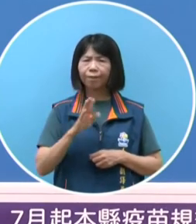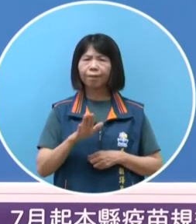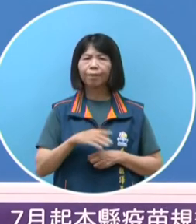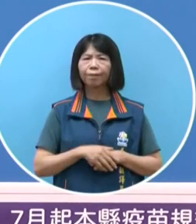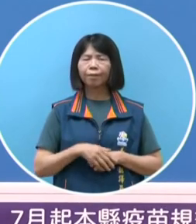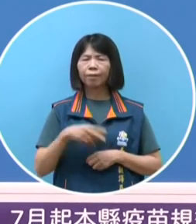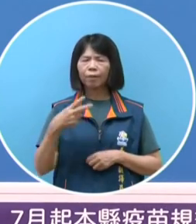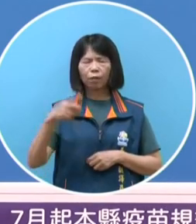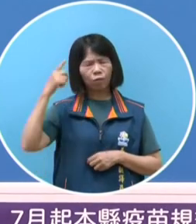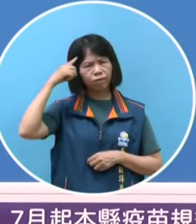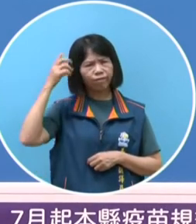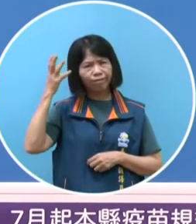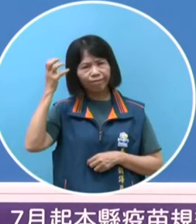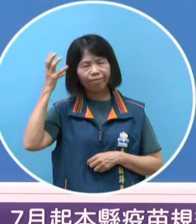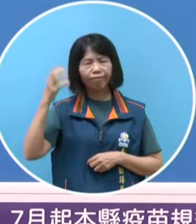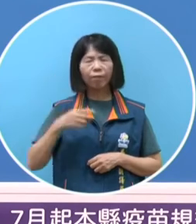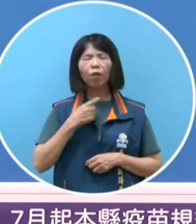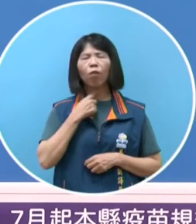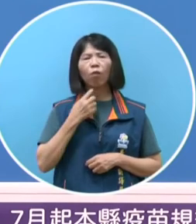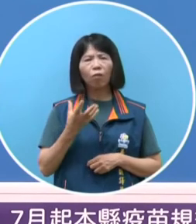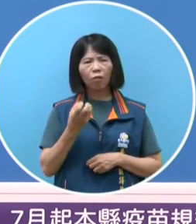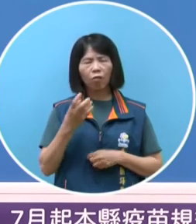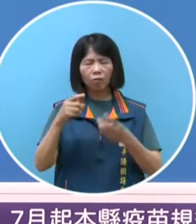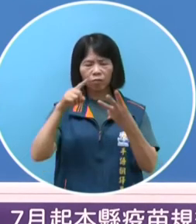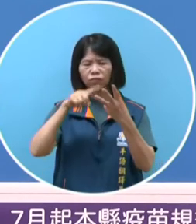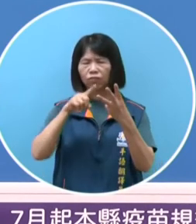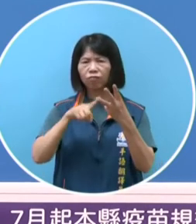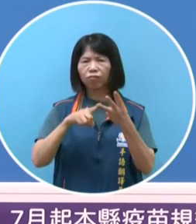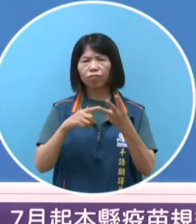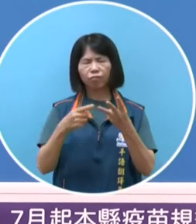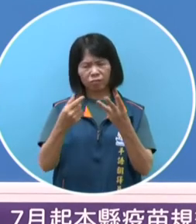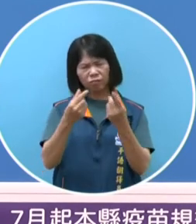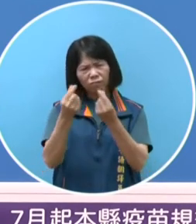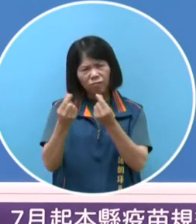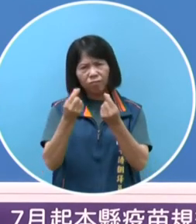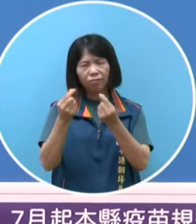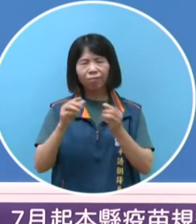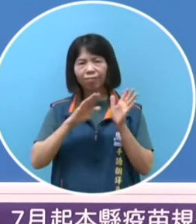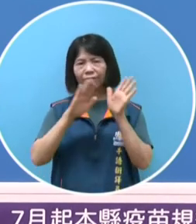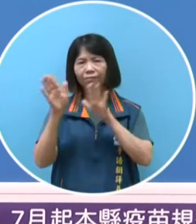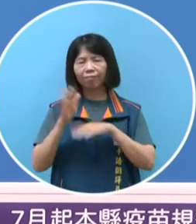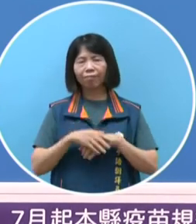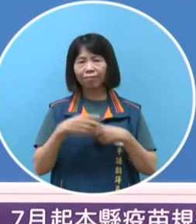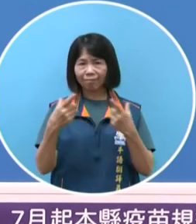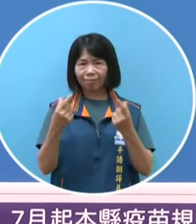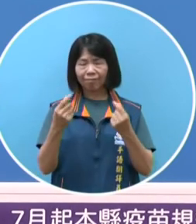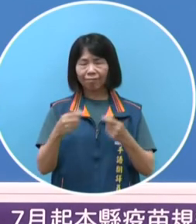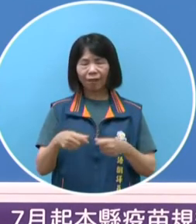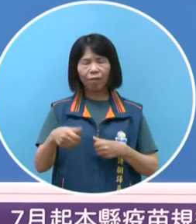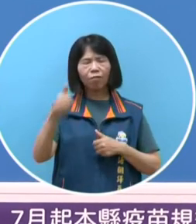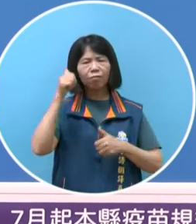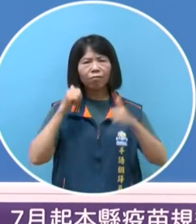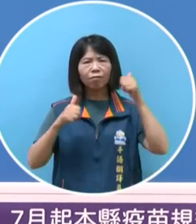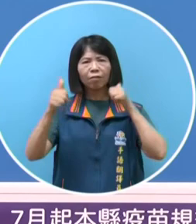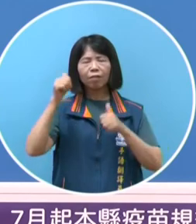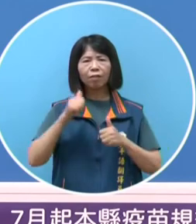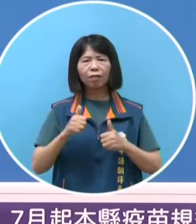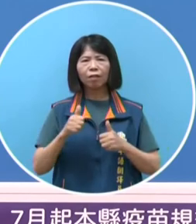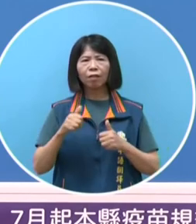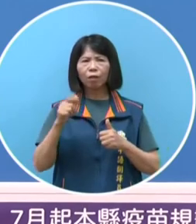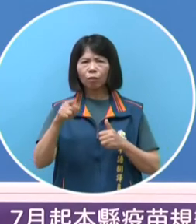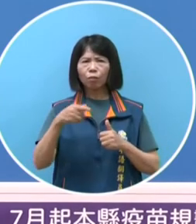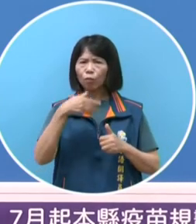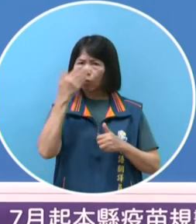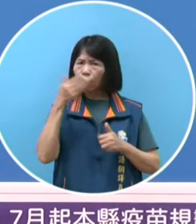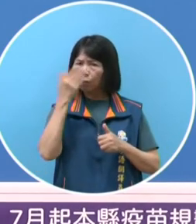或者是头痛、喉咙痛、雷同的症状，您请先回想是不是有我们的旅